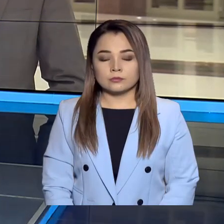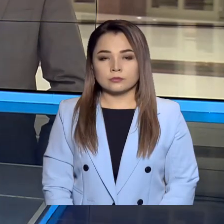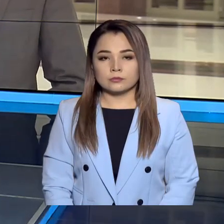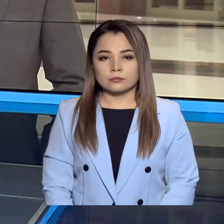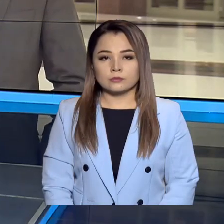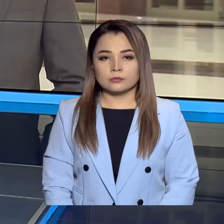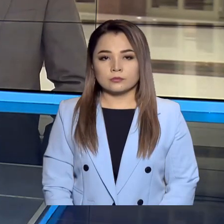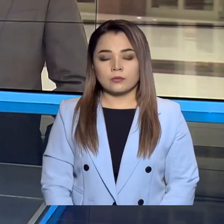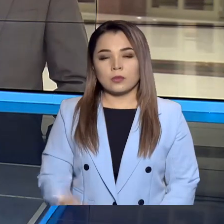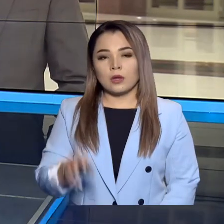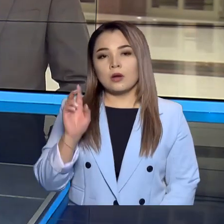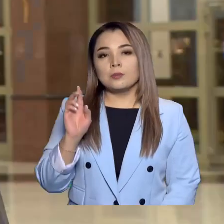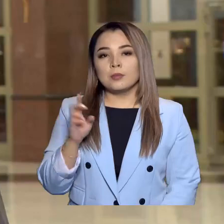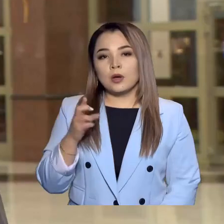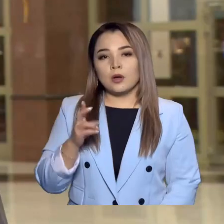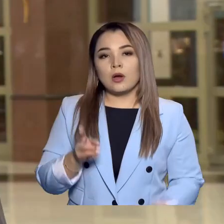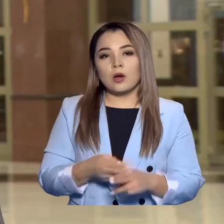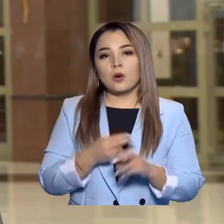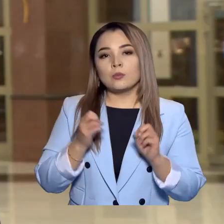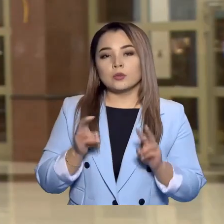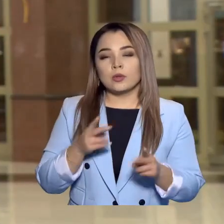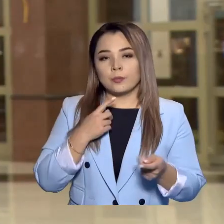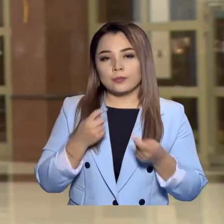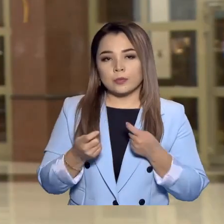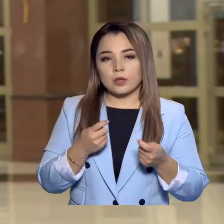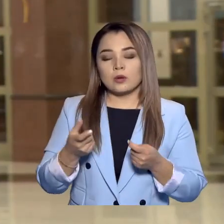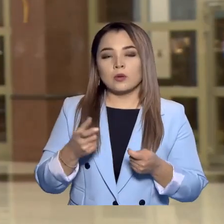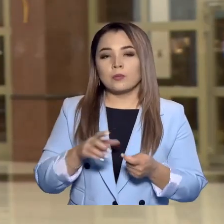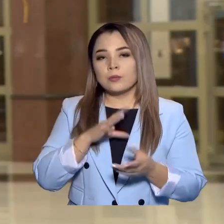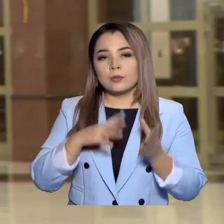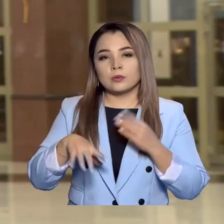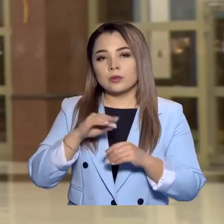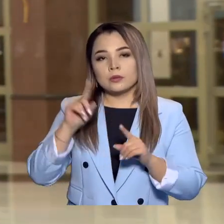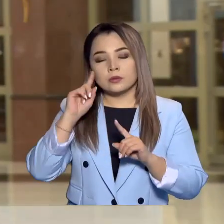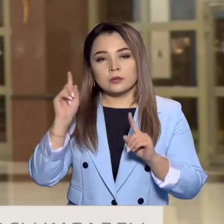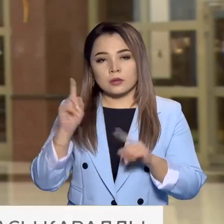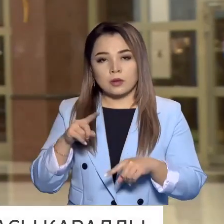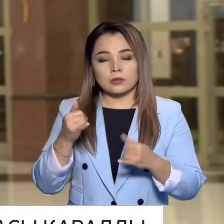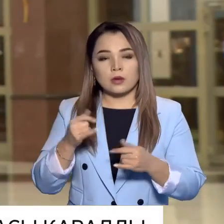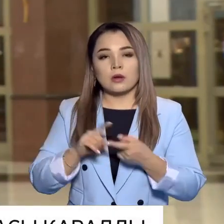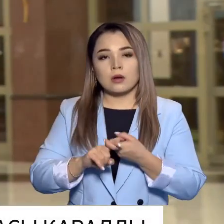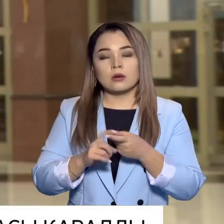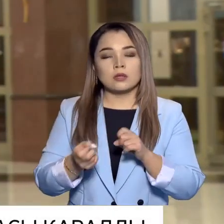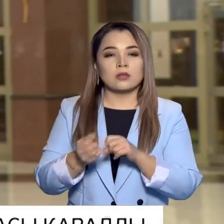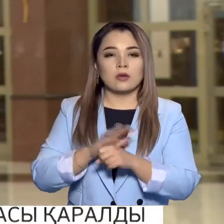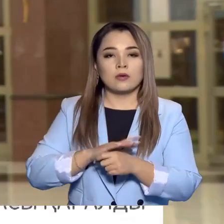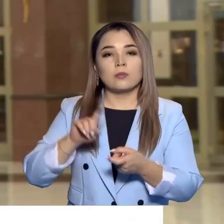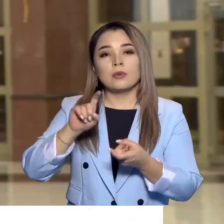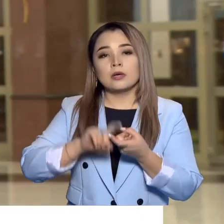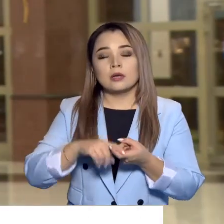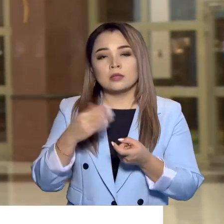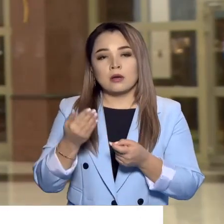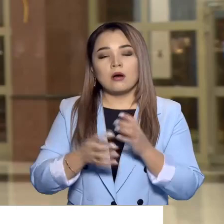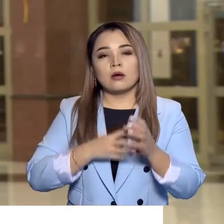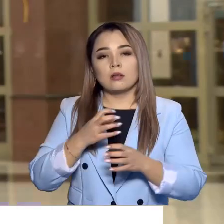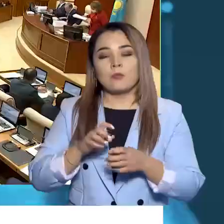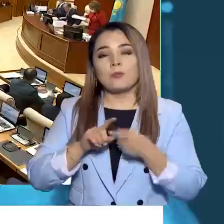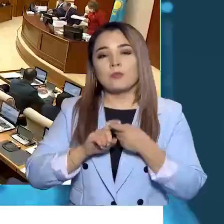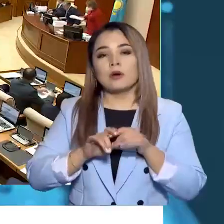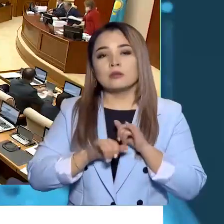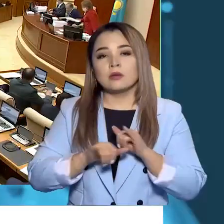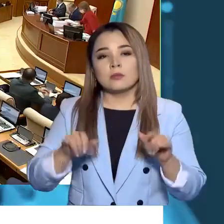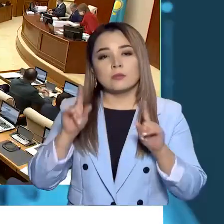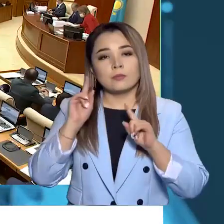Рахмет, Ақерке. Биологиялық қауіпсіздік тақырыбы әрдайым өзекті болған, ал коронавирусқа байланысты әлемдік пандемия басталғаннан бері